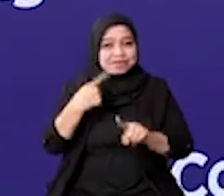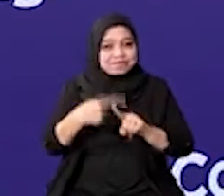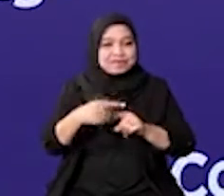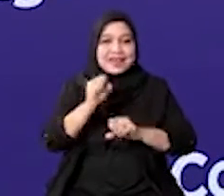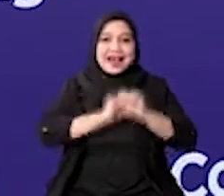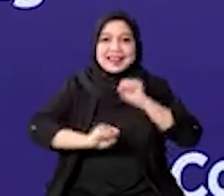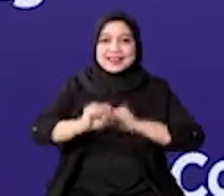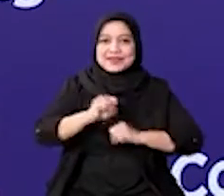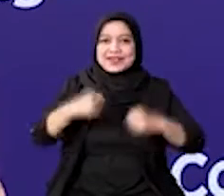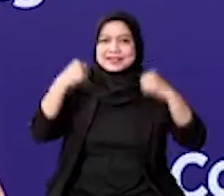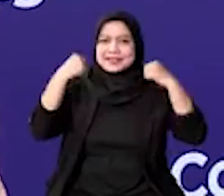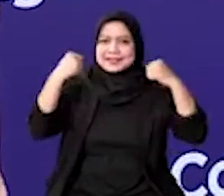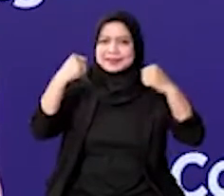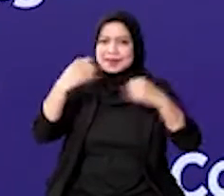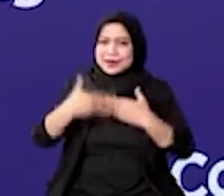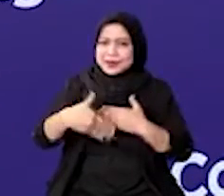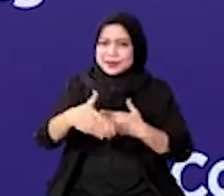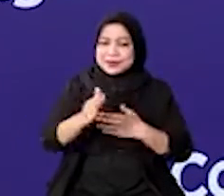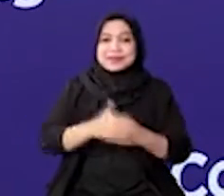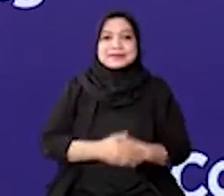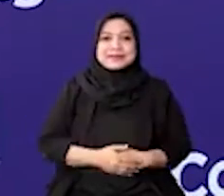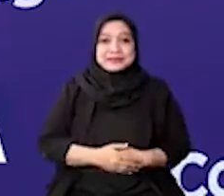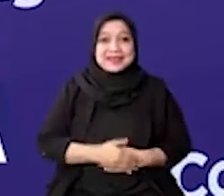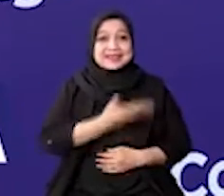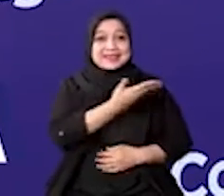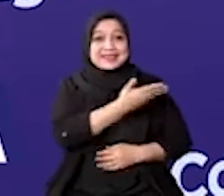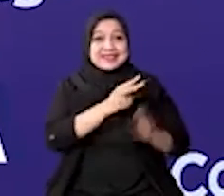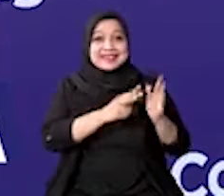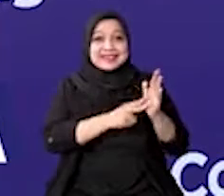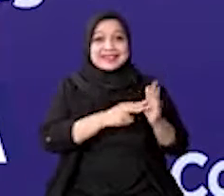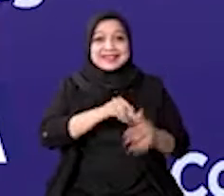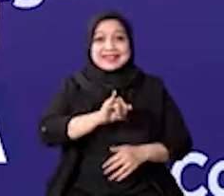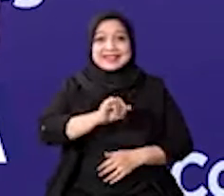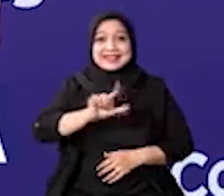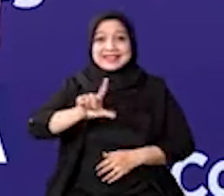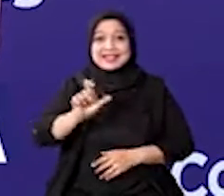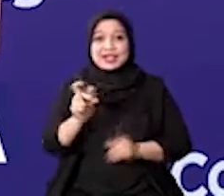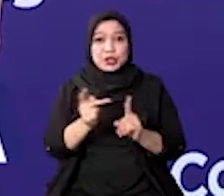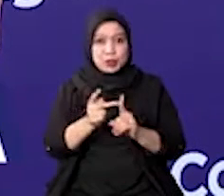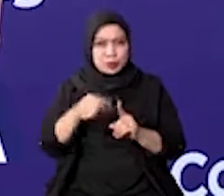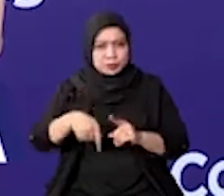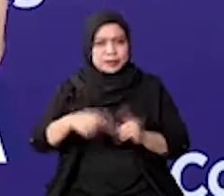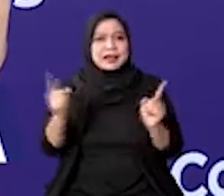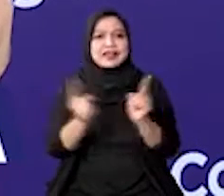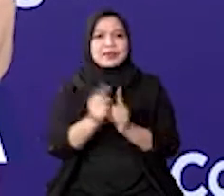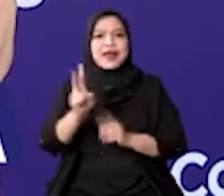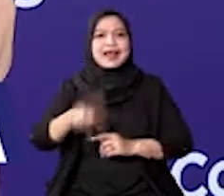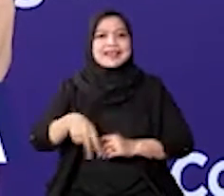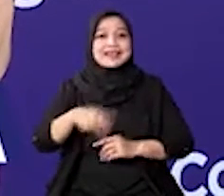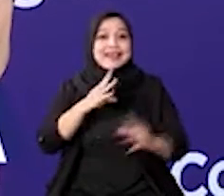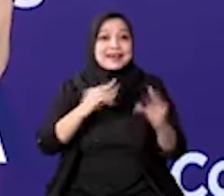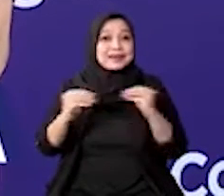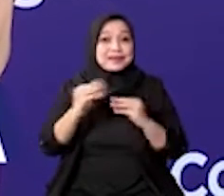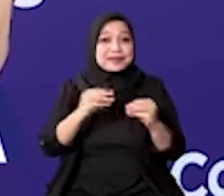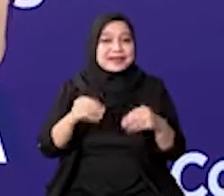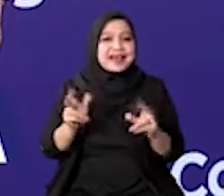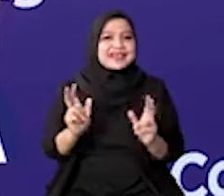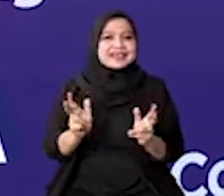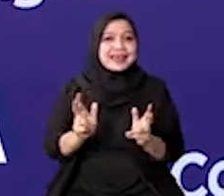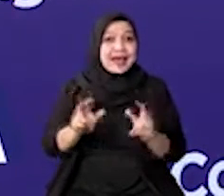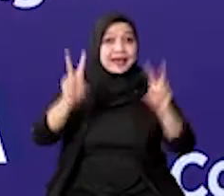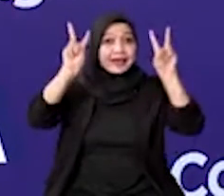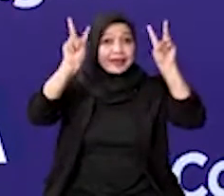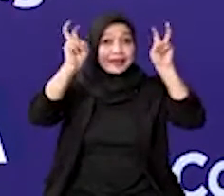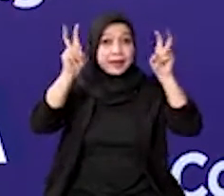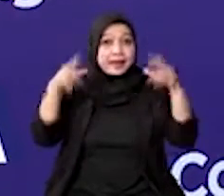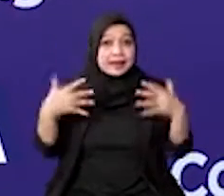senang sekali saya Niluh Puspa bisa menemani anda kembali dalam bincang-bincang santai kita dengan Tema kita hari ini yaitu Iman